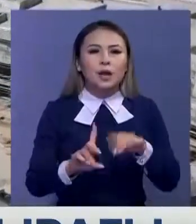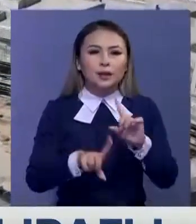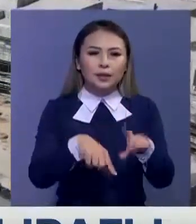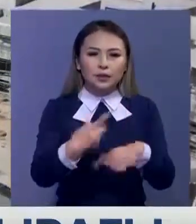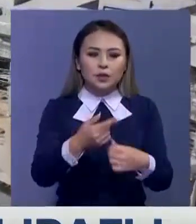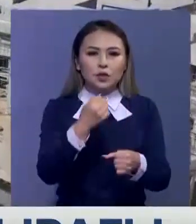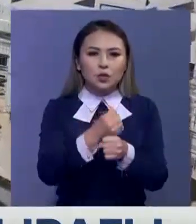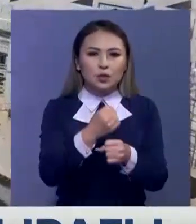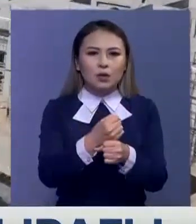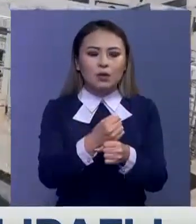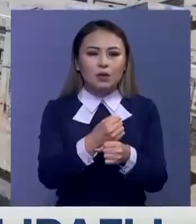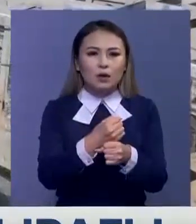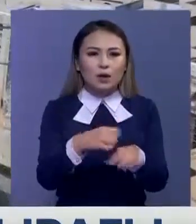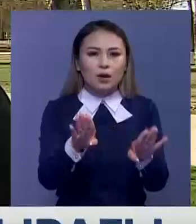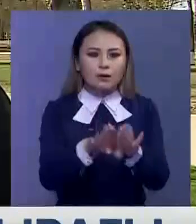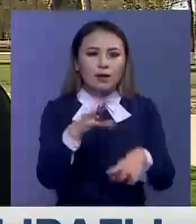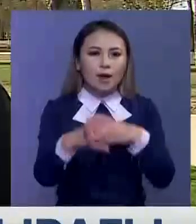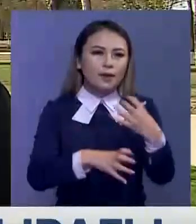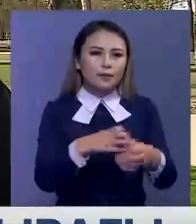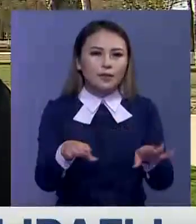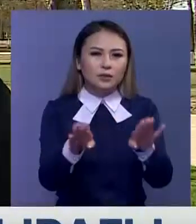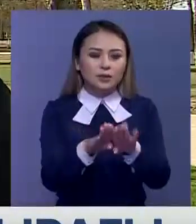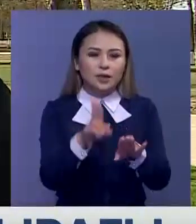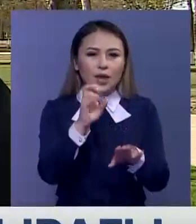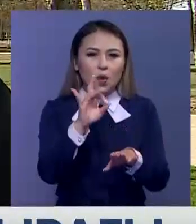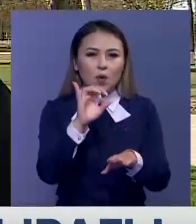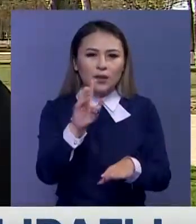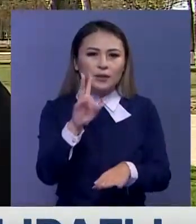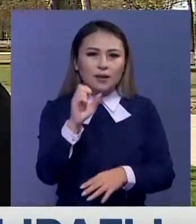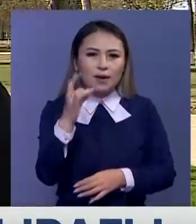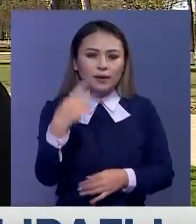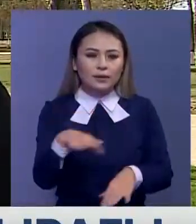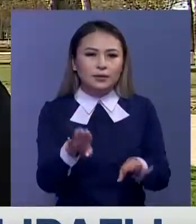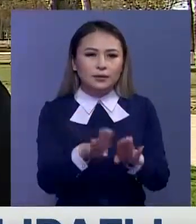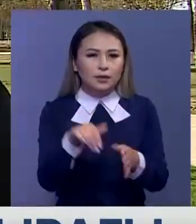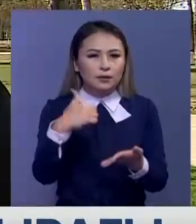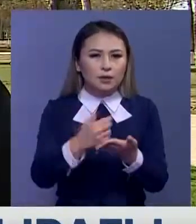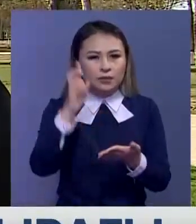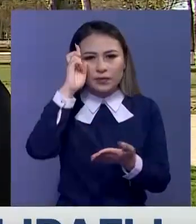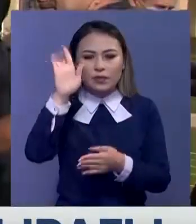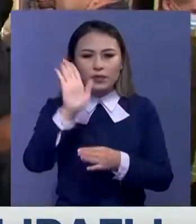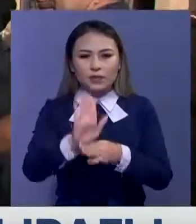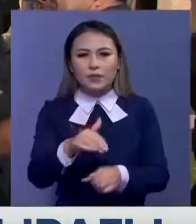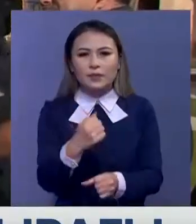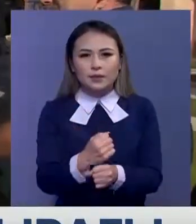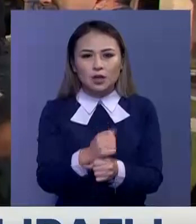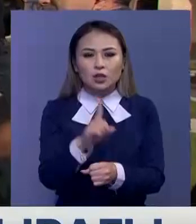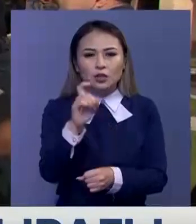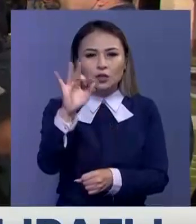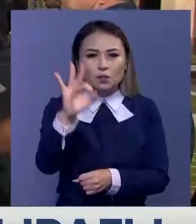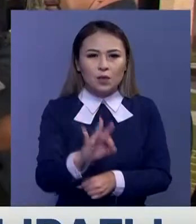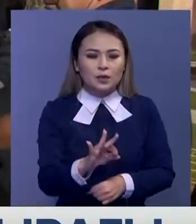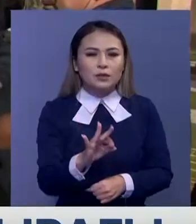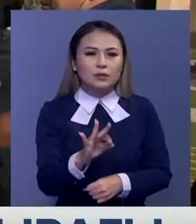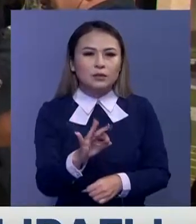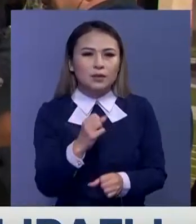үлкен әлемде бұндай жоба жоқ. Керуен сарай деген жоба, бұл да елбасының тікелей тапсырмасымен салынып жатыр. 100%